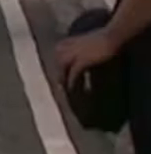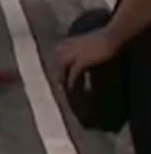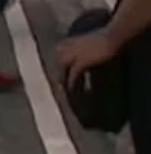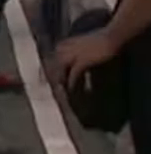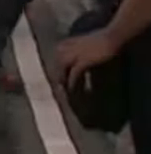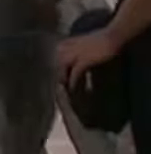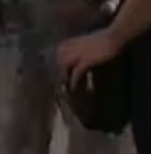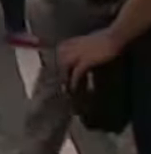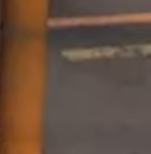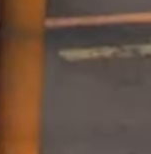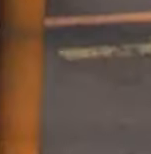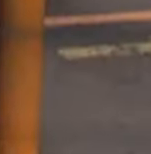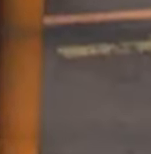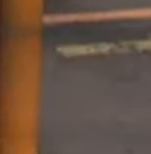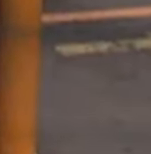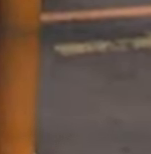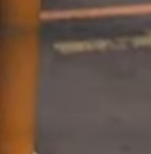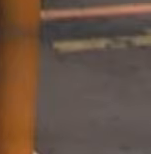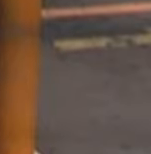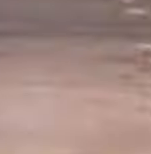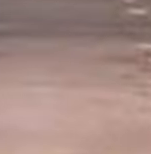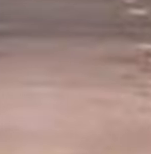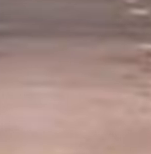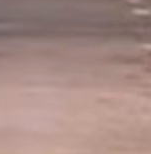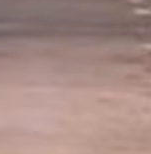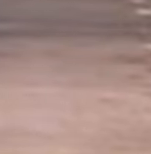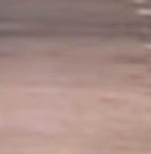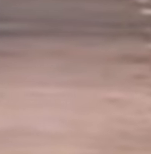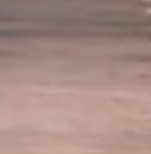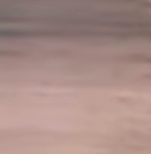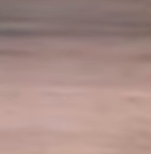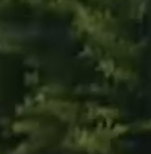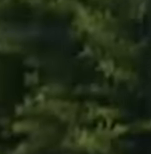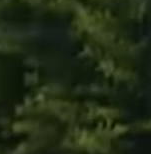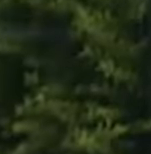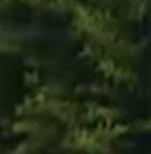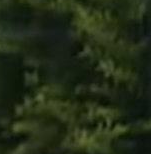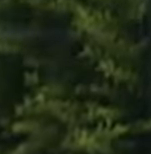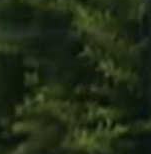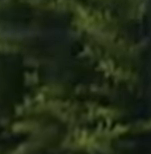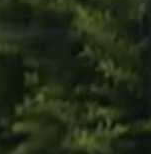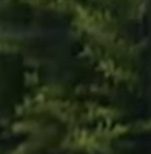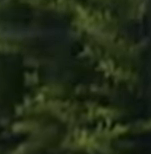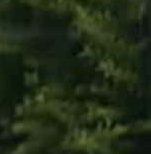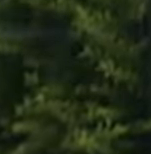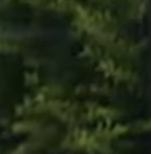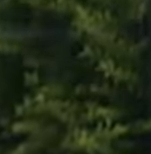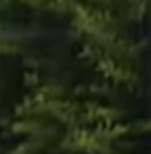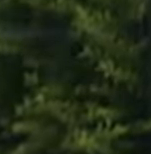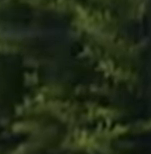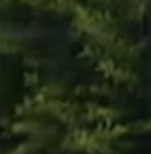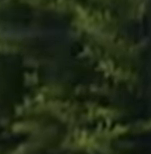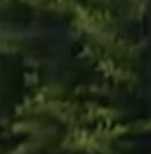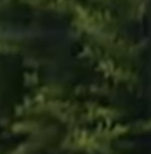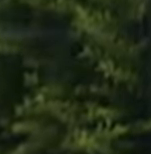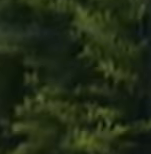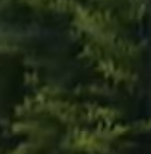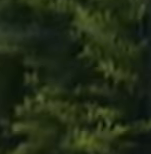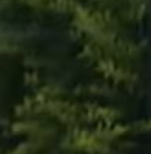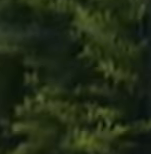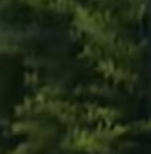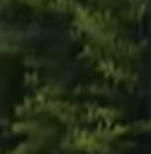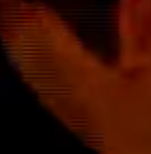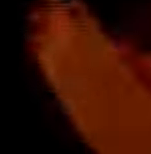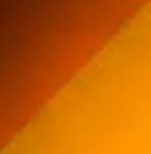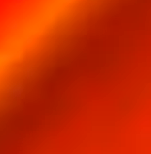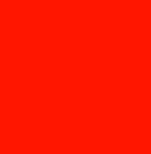Matapos ang sunod-sunod na issue ng cyber attack, data system ng Baguio City, 3 milyong beses na rin daw sinubukang pasukin ng